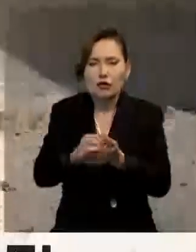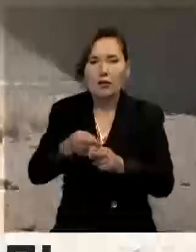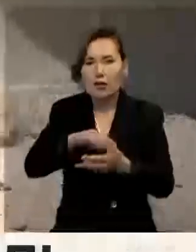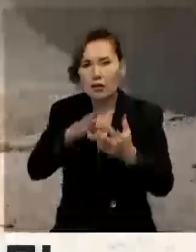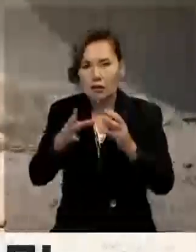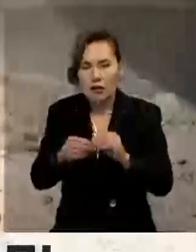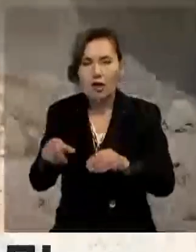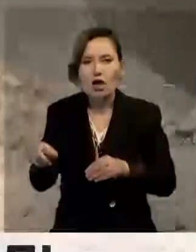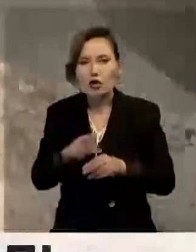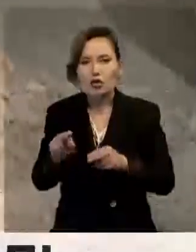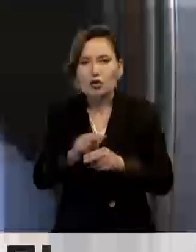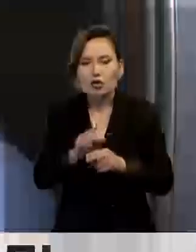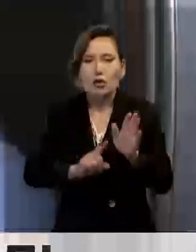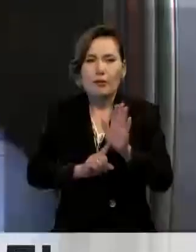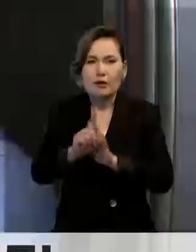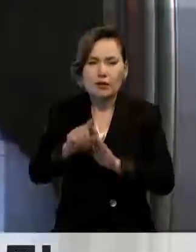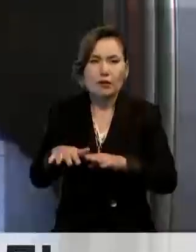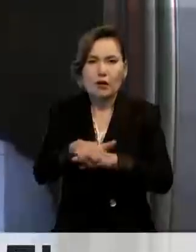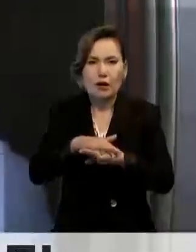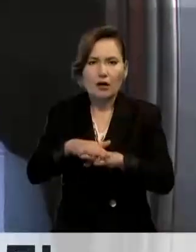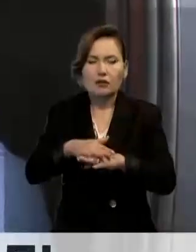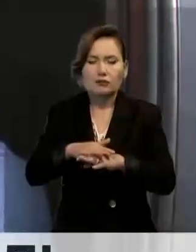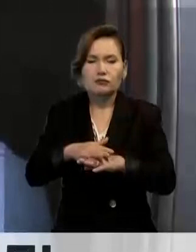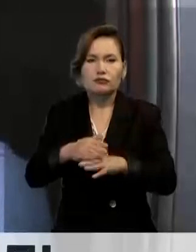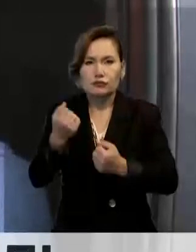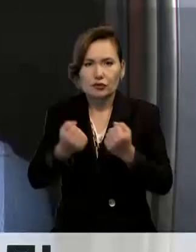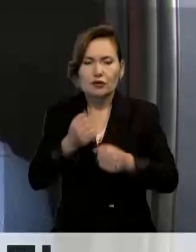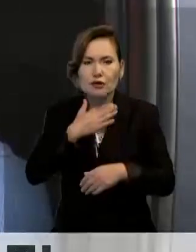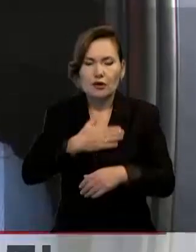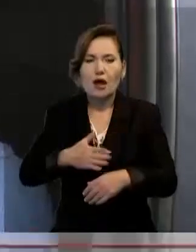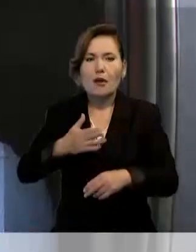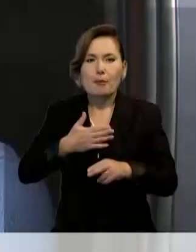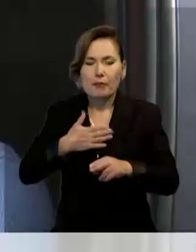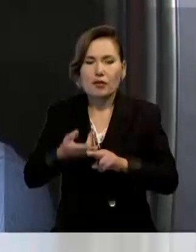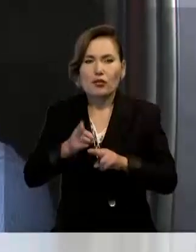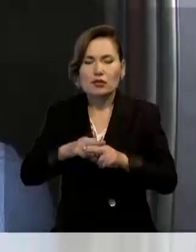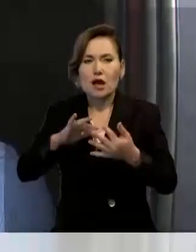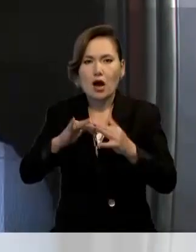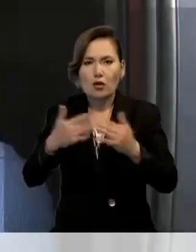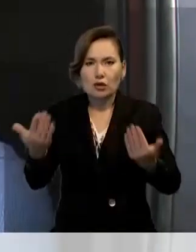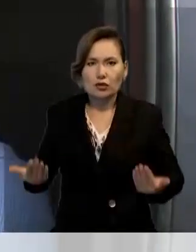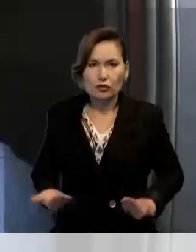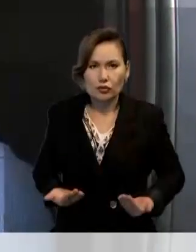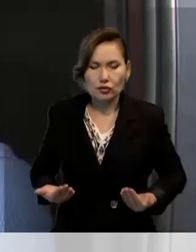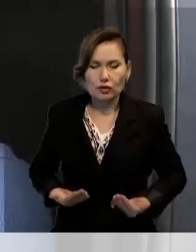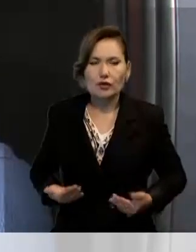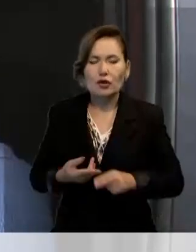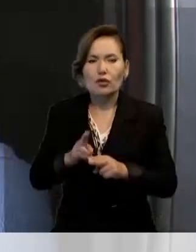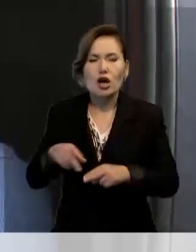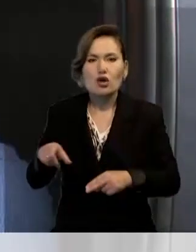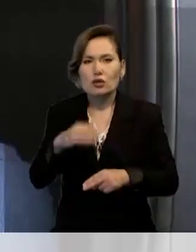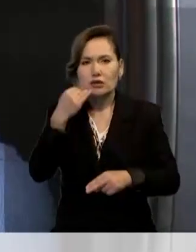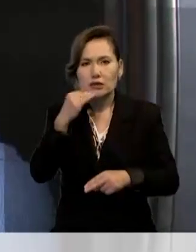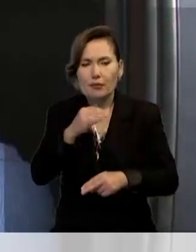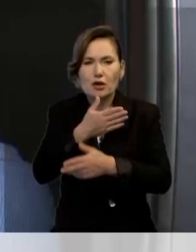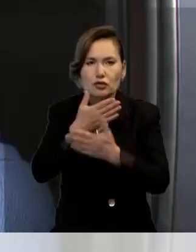күткен көшеге жөндеу жұмыстары басталды. Мен өзім осы ауылдың тұрғыны боламын. Мына жол деген өте жаман болып, сапасы нашарлап кеткен еді. Осы